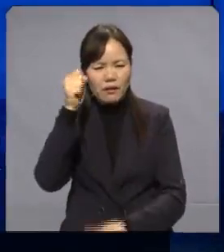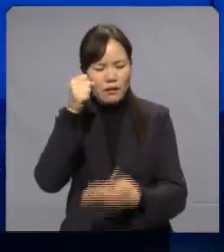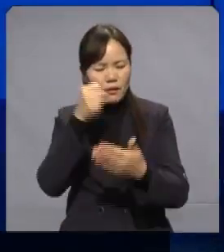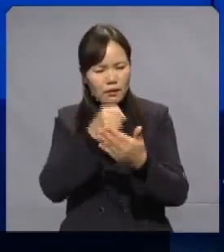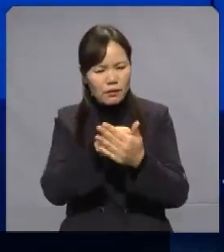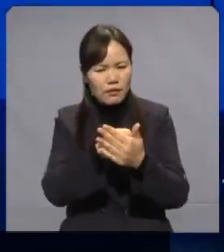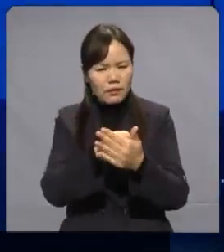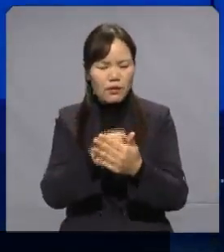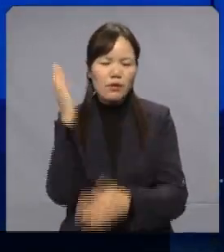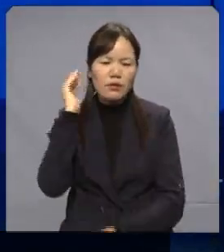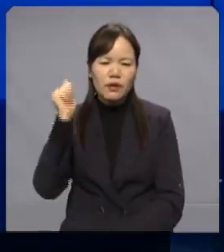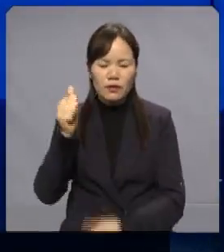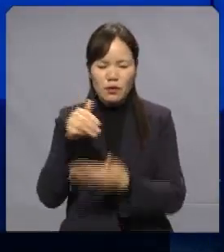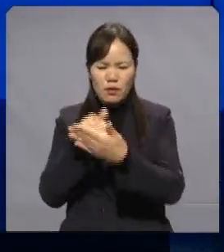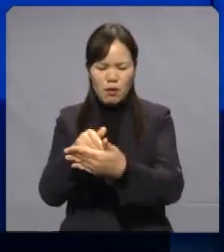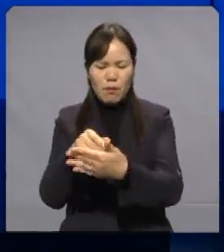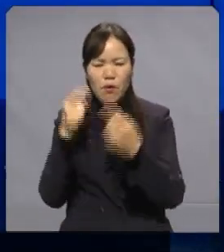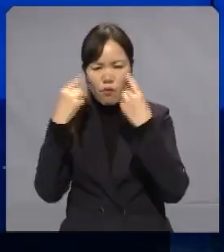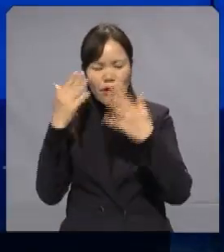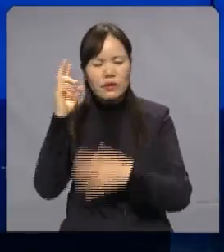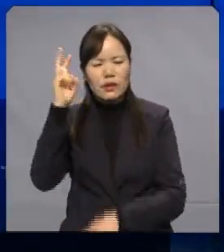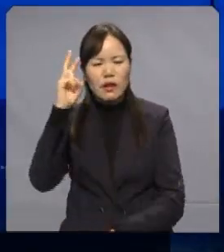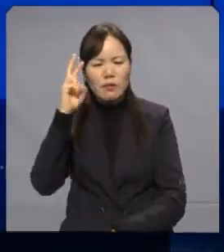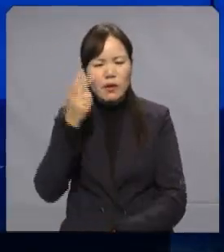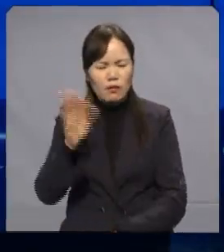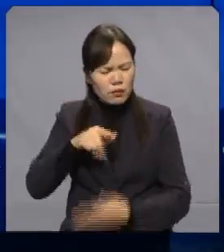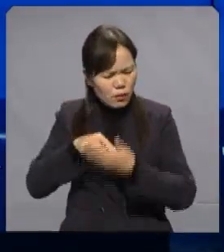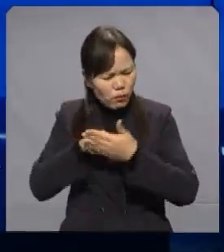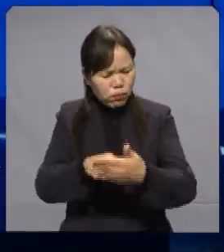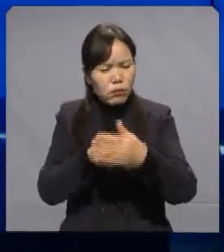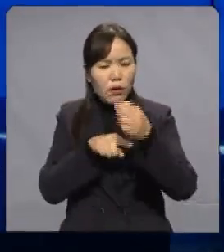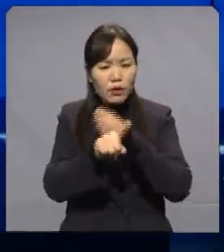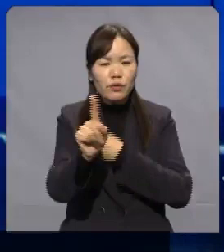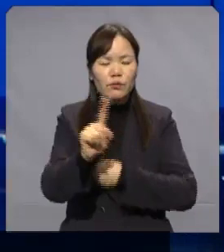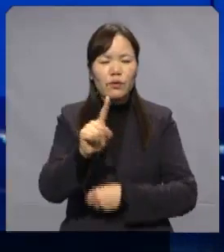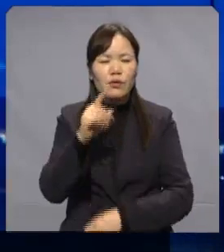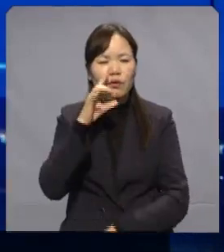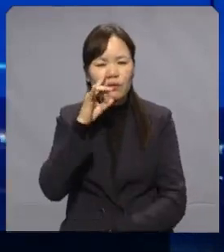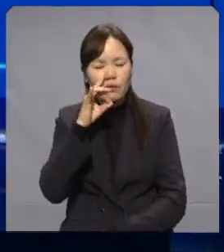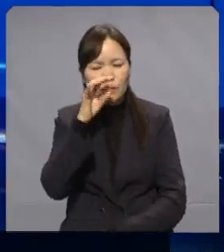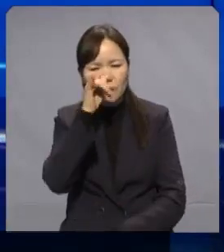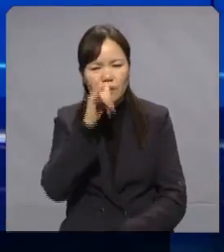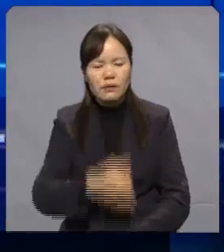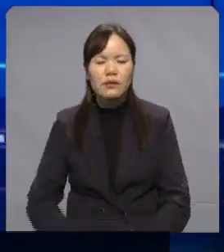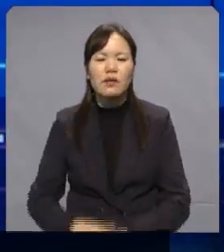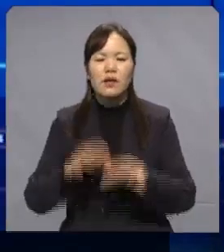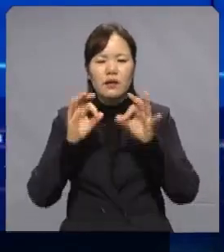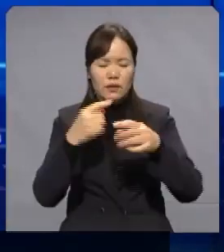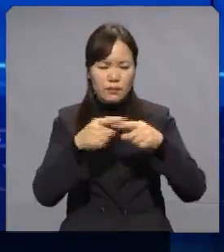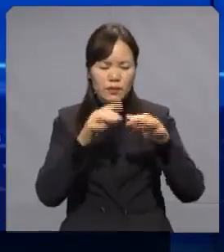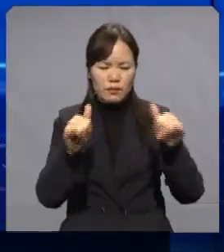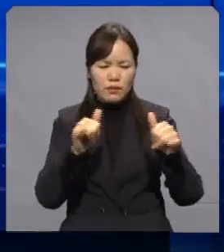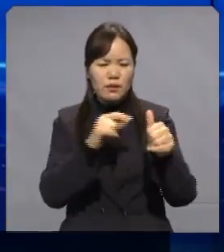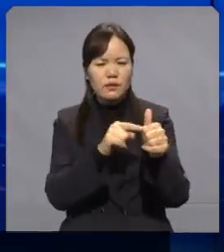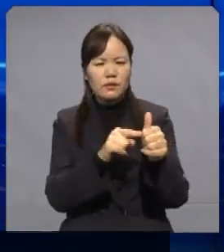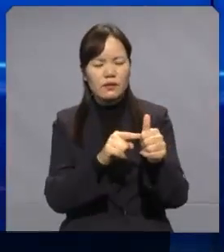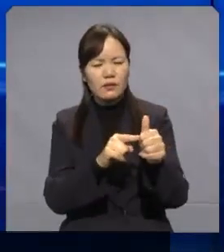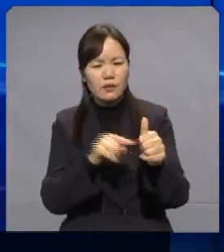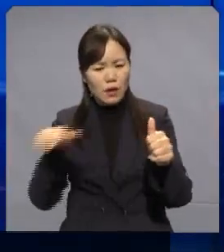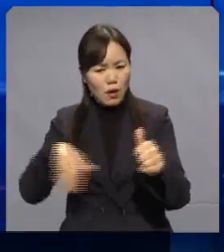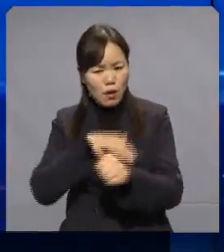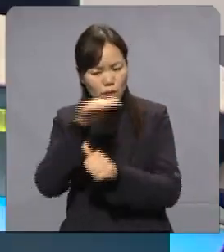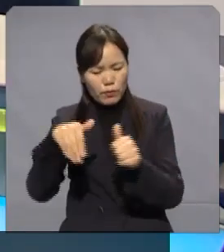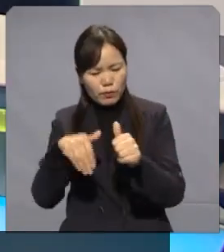행사가 예고된 이 상황에서 해임 건의안을 밀어붙이고 있는 이유 좀 궁금합니다. 자, 김대현 평론가님, 일단은